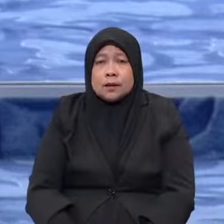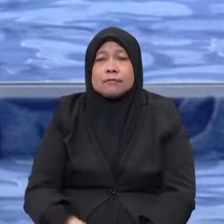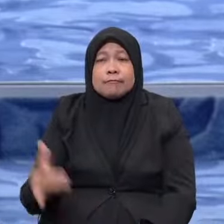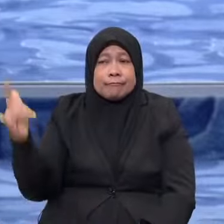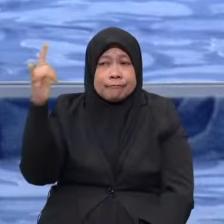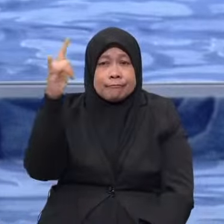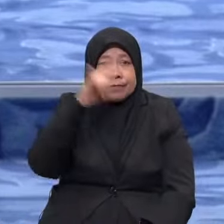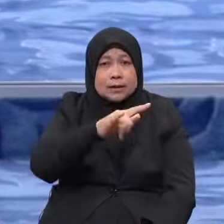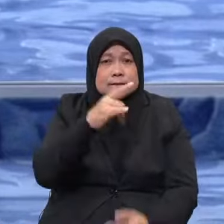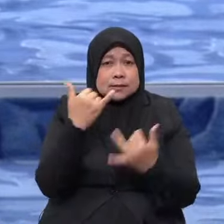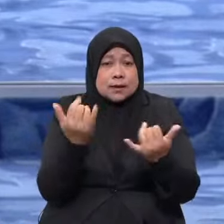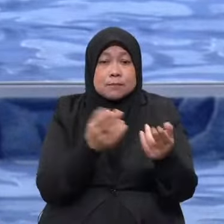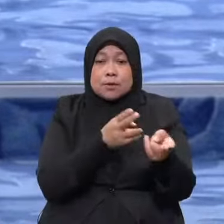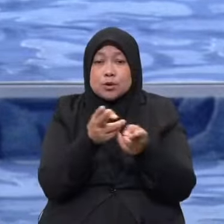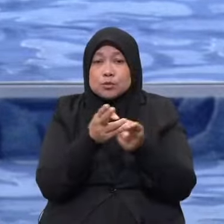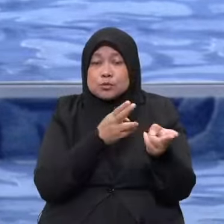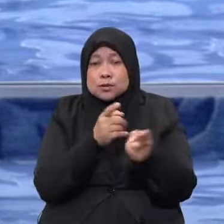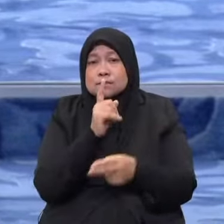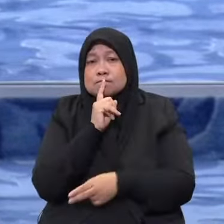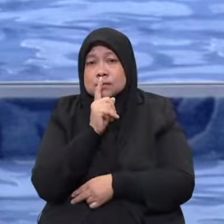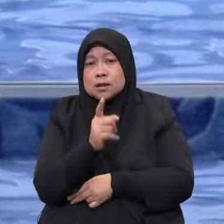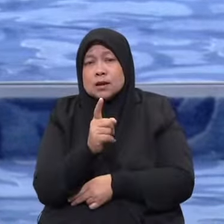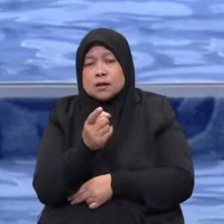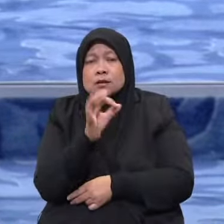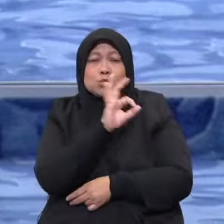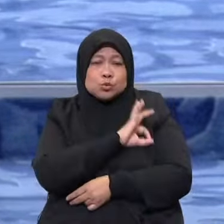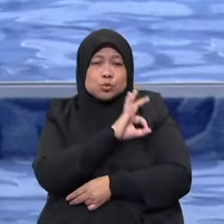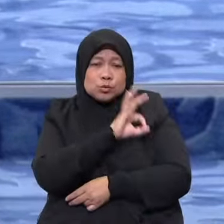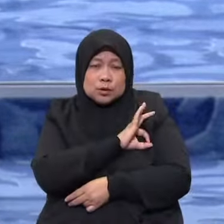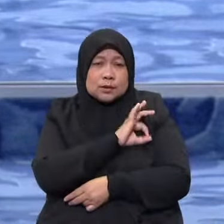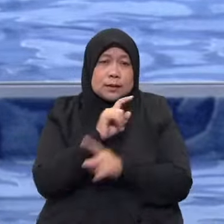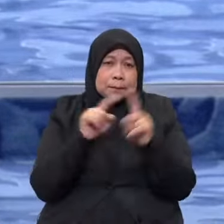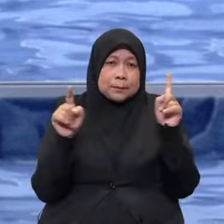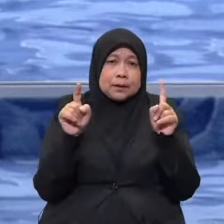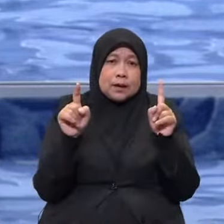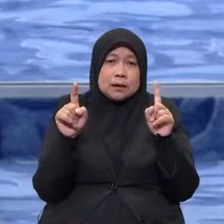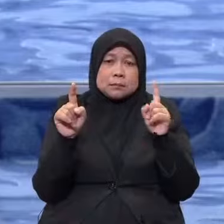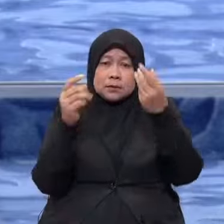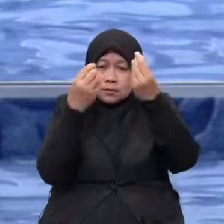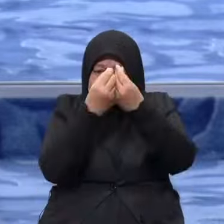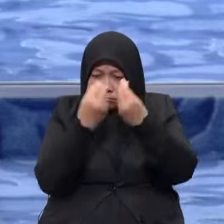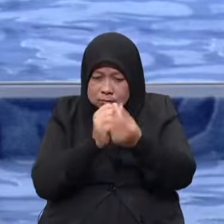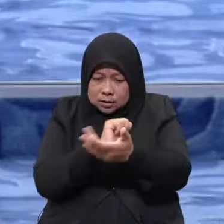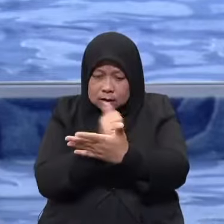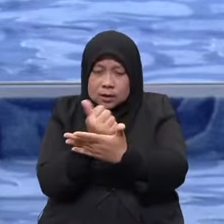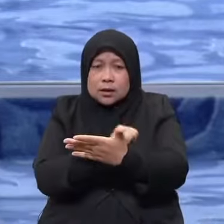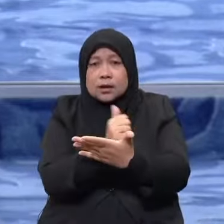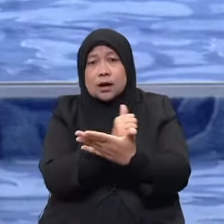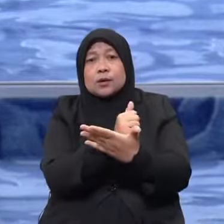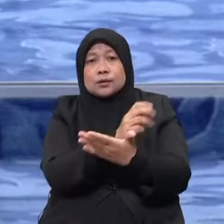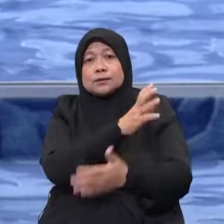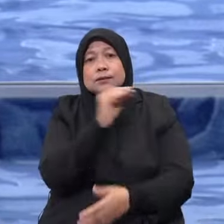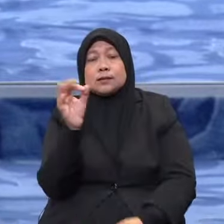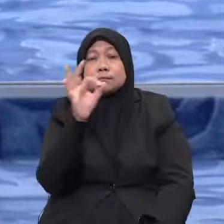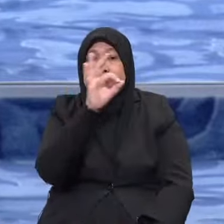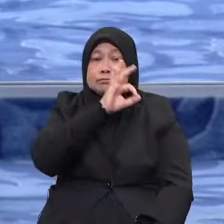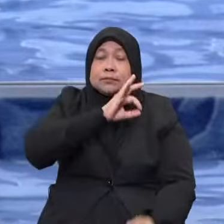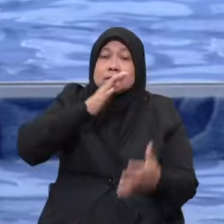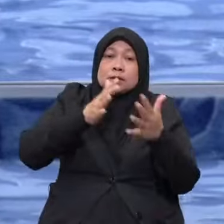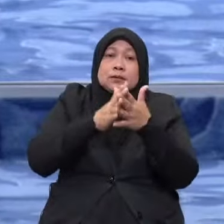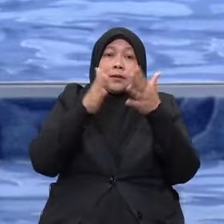lapangan terbang sekarang, pengurusannya, walaupun ada mencatat keuntungan, tetapi unjuran keuntungan dan kapasiti